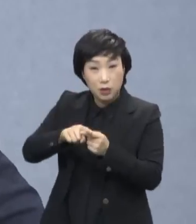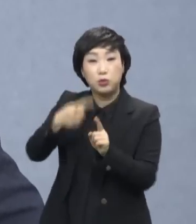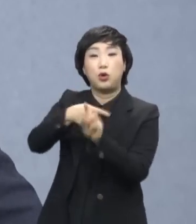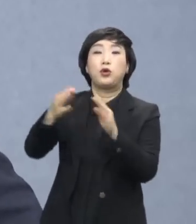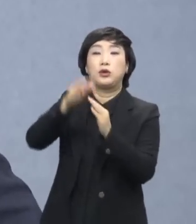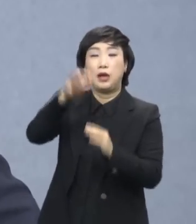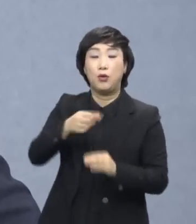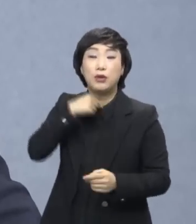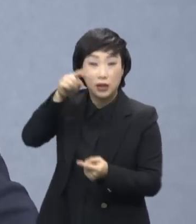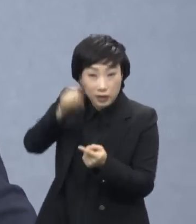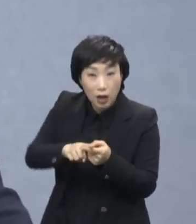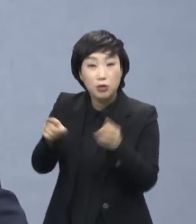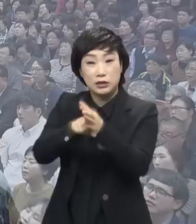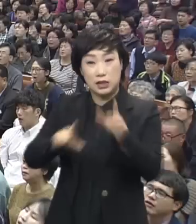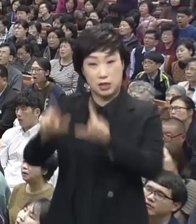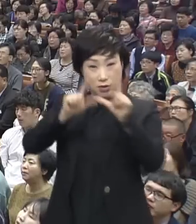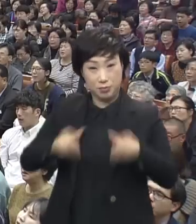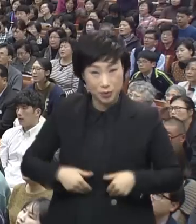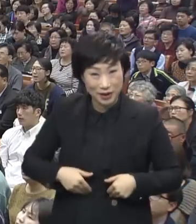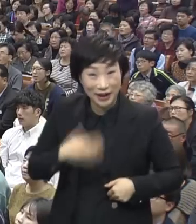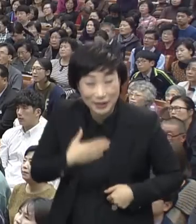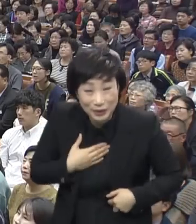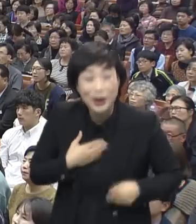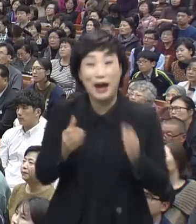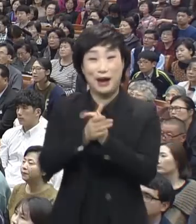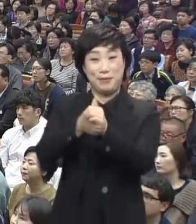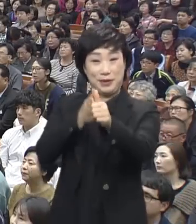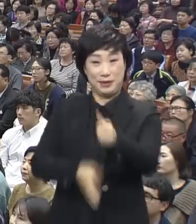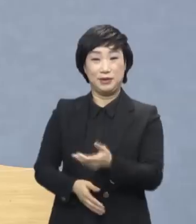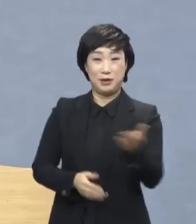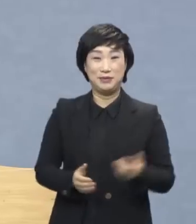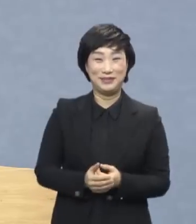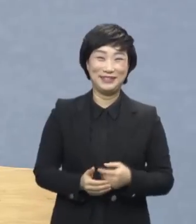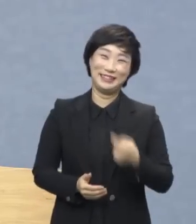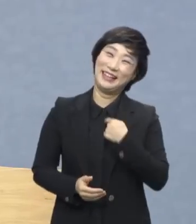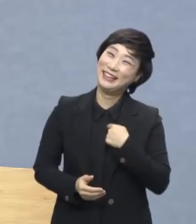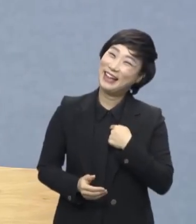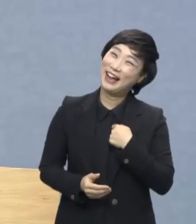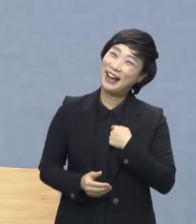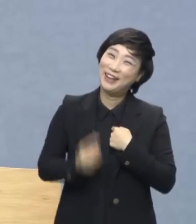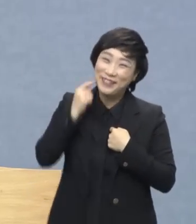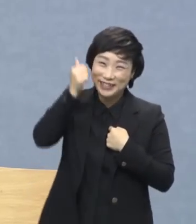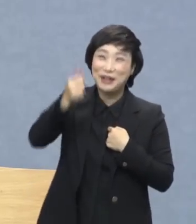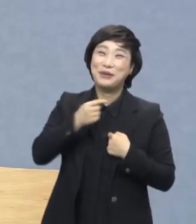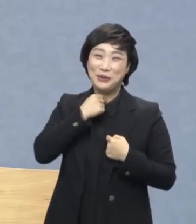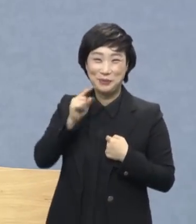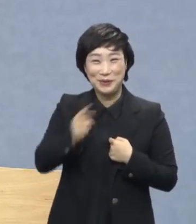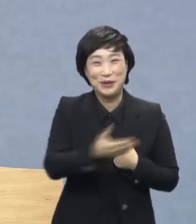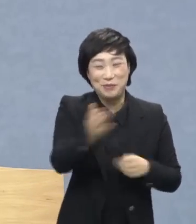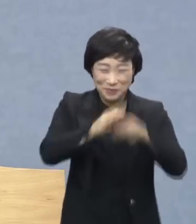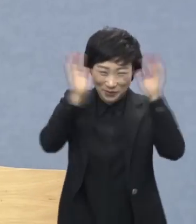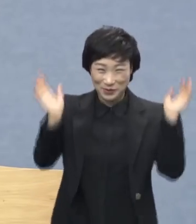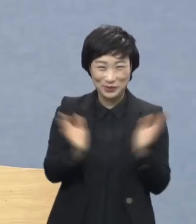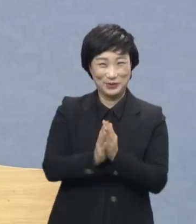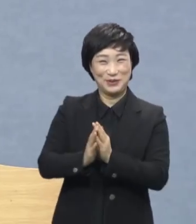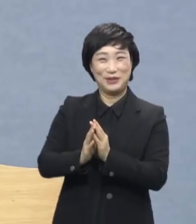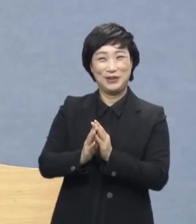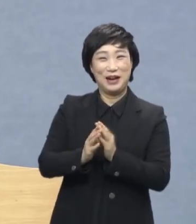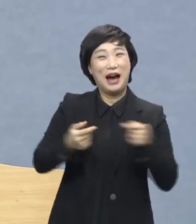원대로. 아멘에. 목사님 소원이 뭐겠어? 여러분 전부 다 데리고 천국 가는